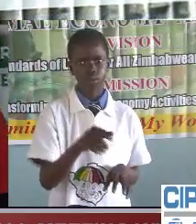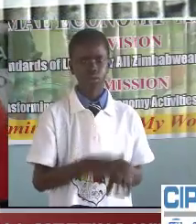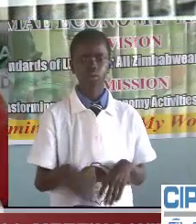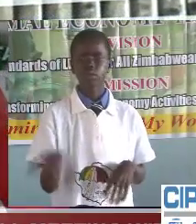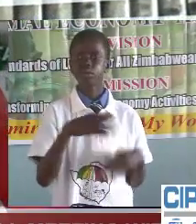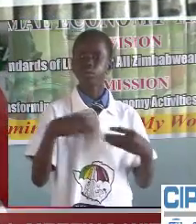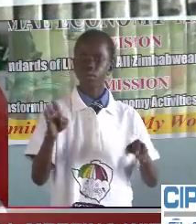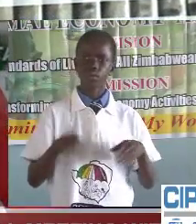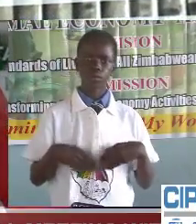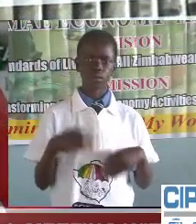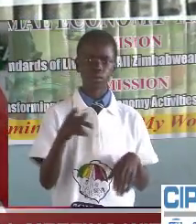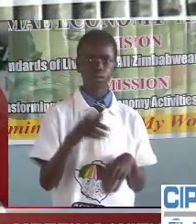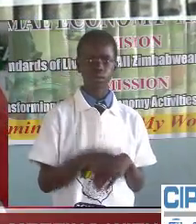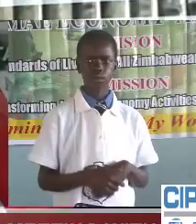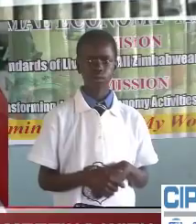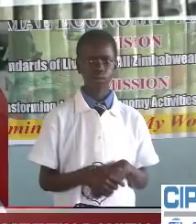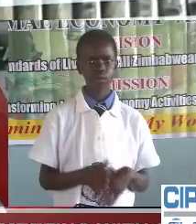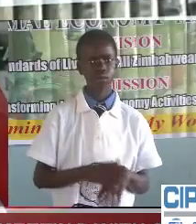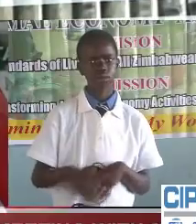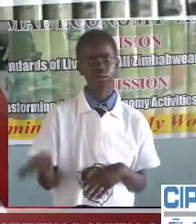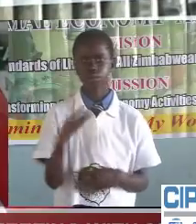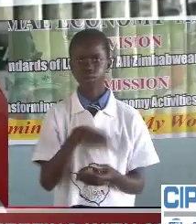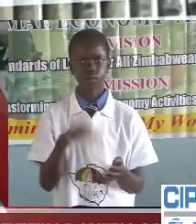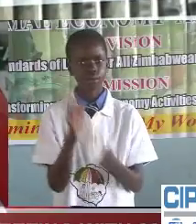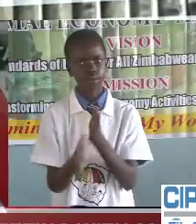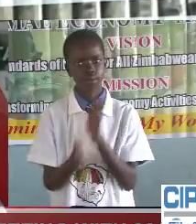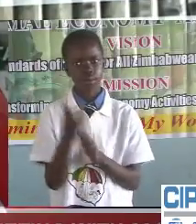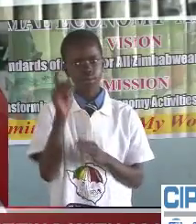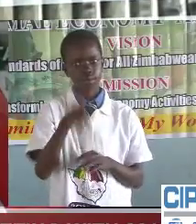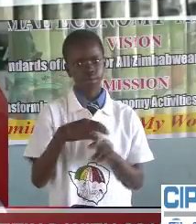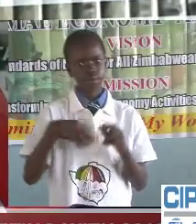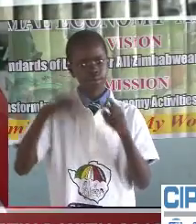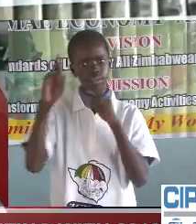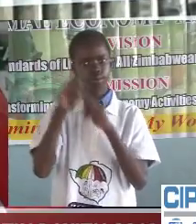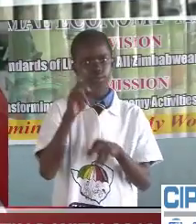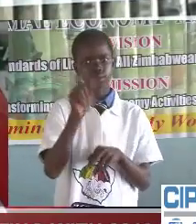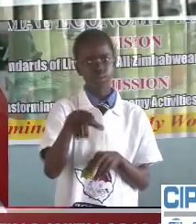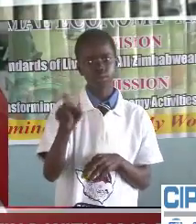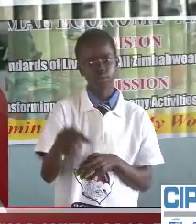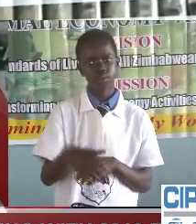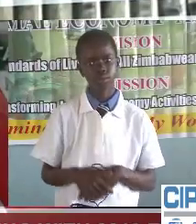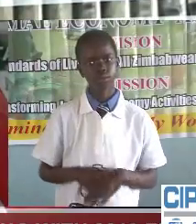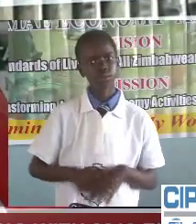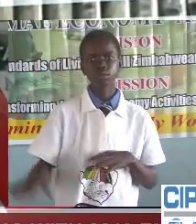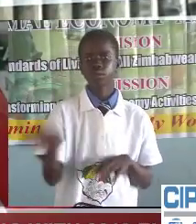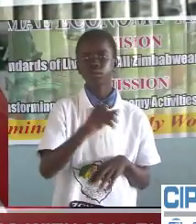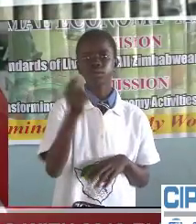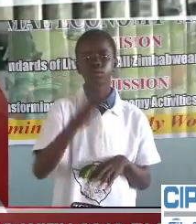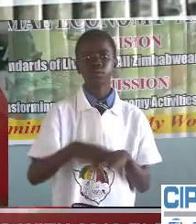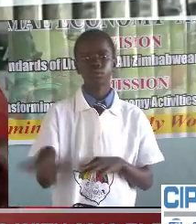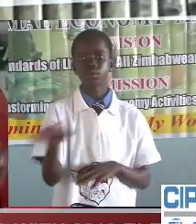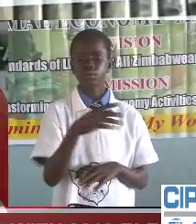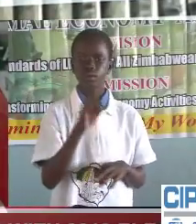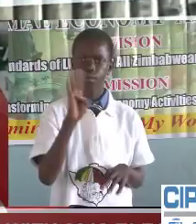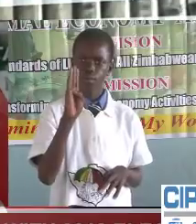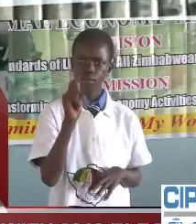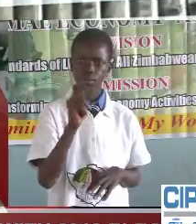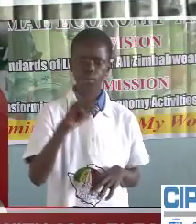leadership. What I want to reiterate is that as we are gathered here today, we want